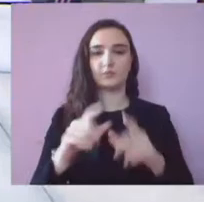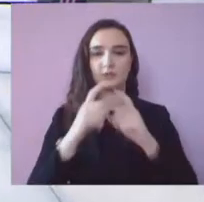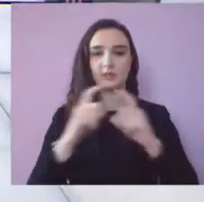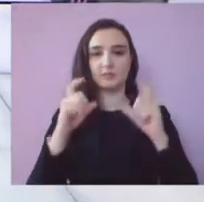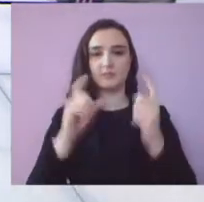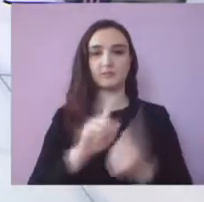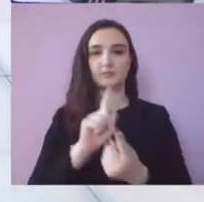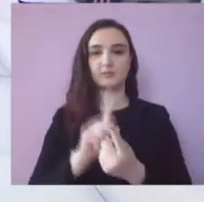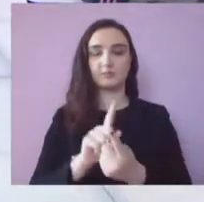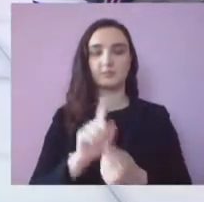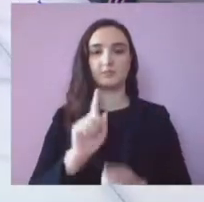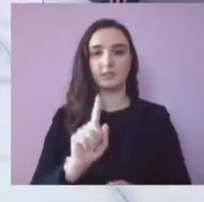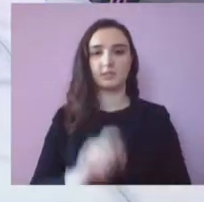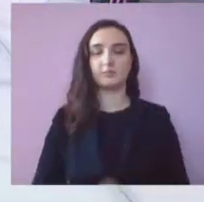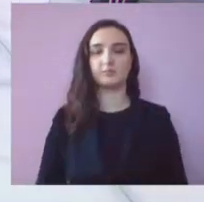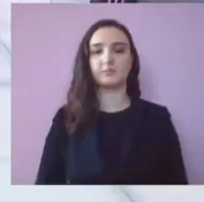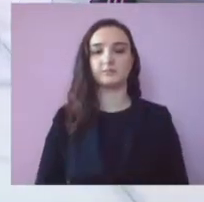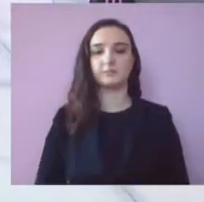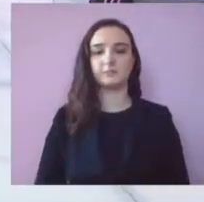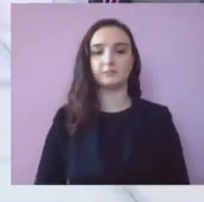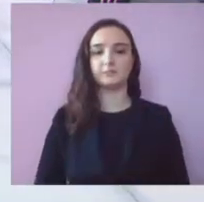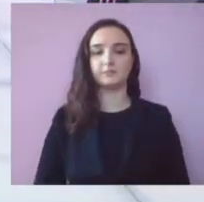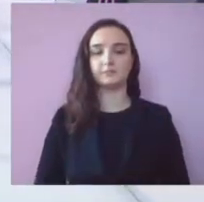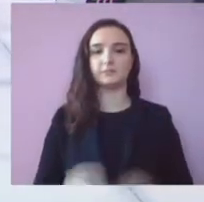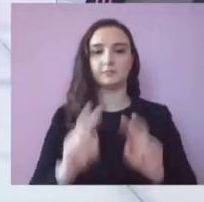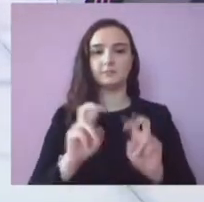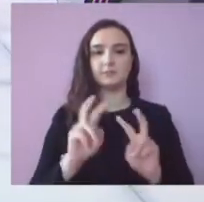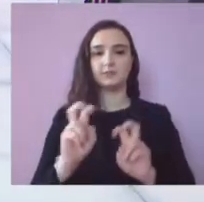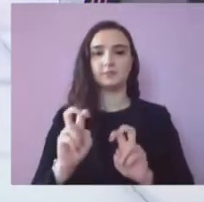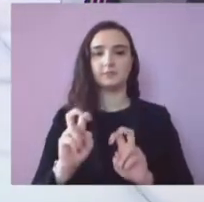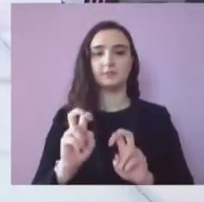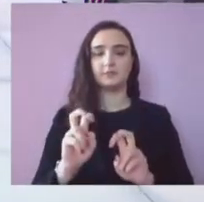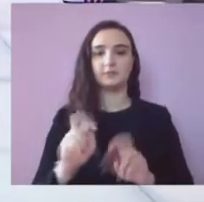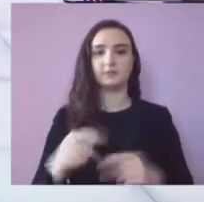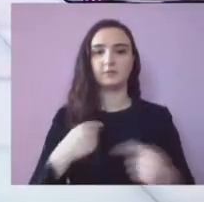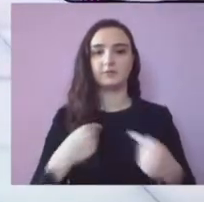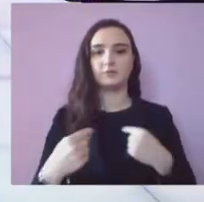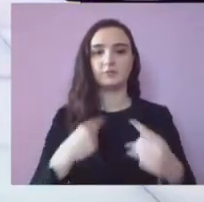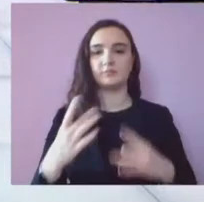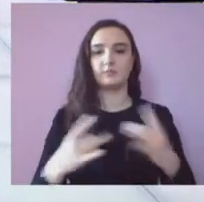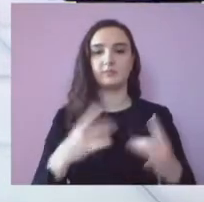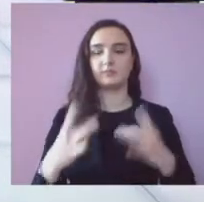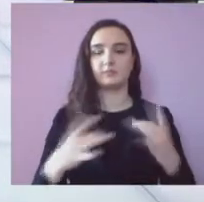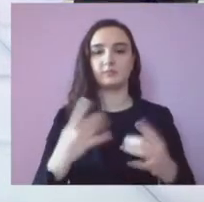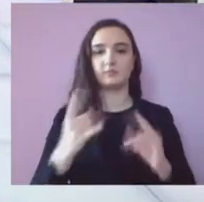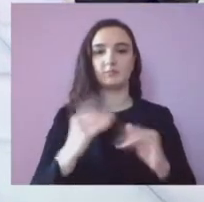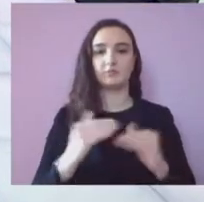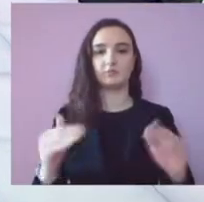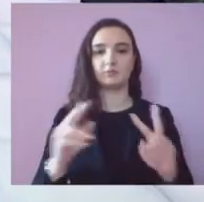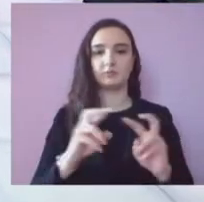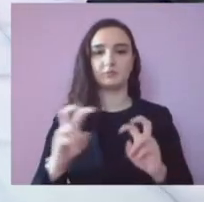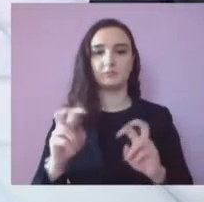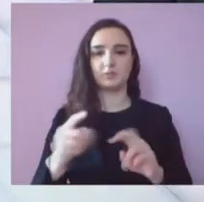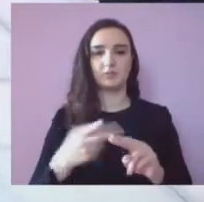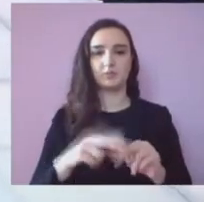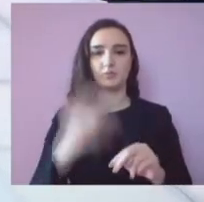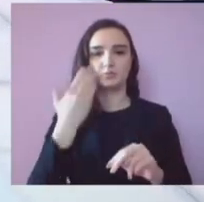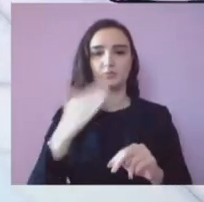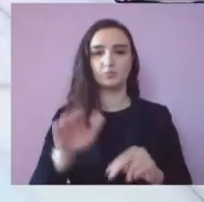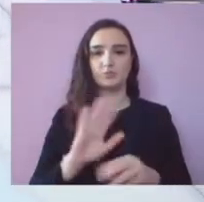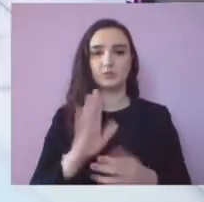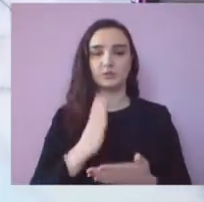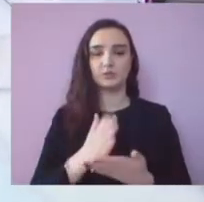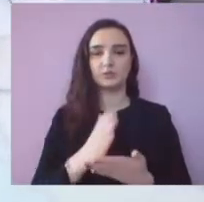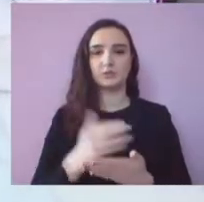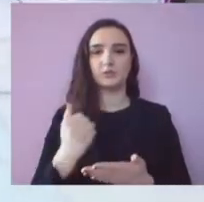Tümça tema real olarak, çünkü öyle başlıyor tema. Çünkü insan o brüstü sütçuar arar. Çünkü nam temas, randen germe